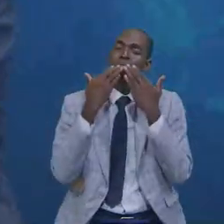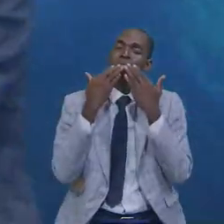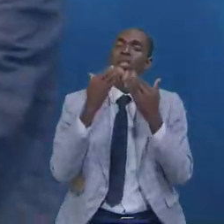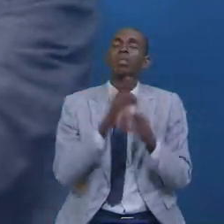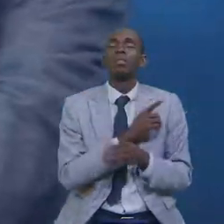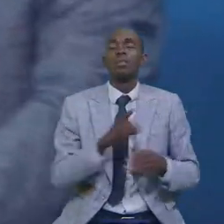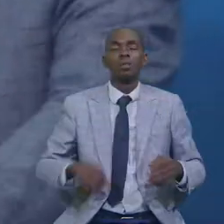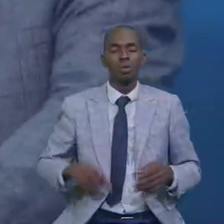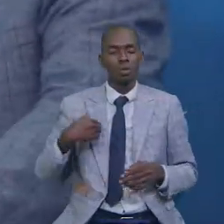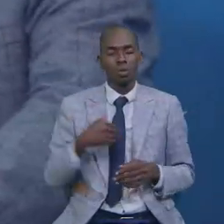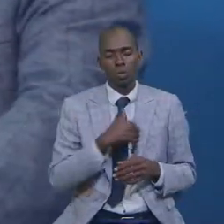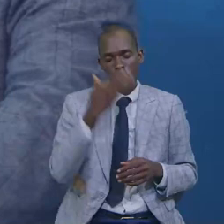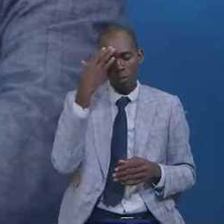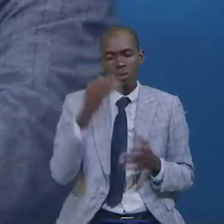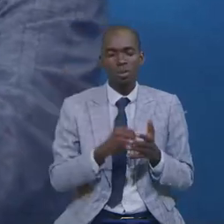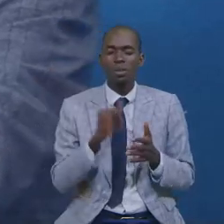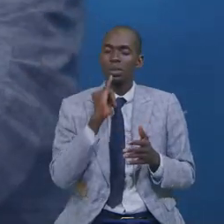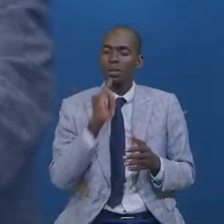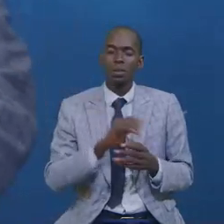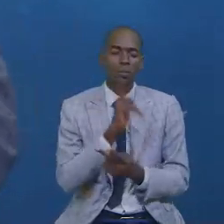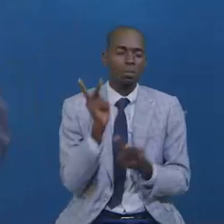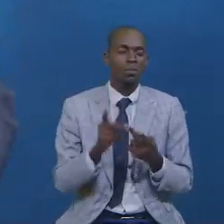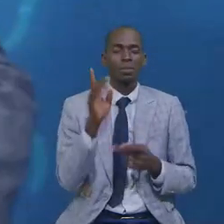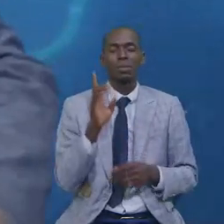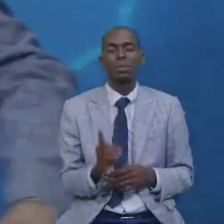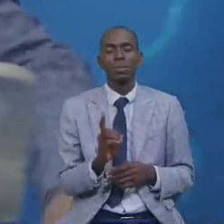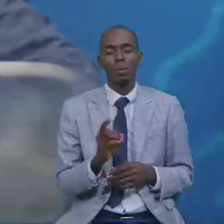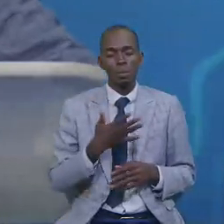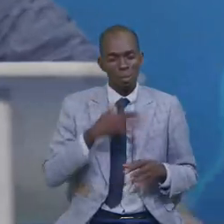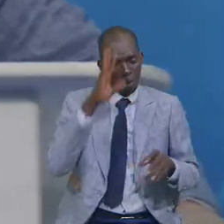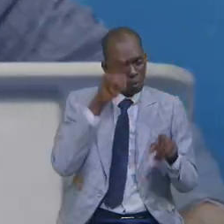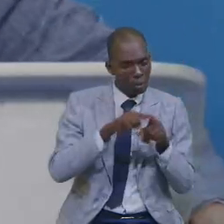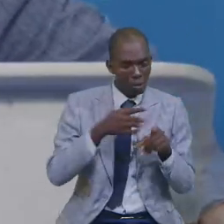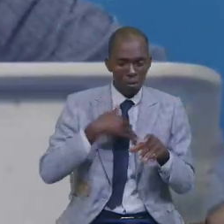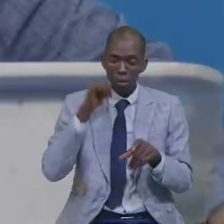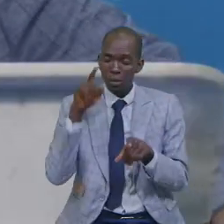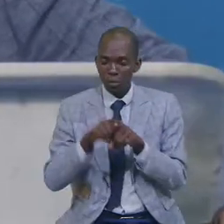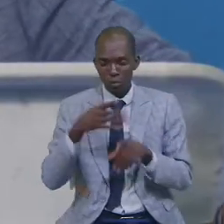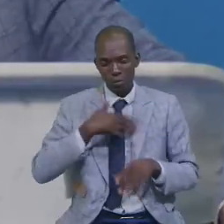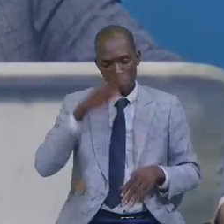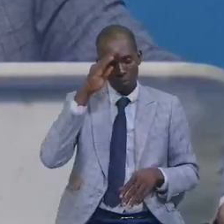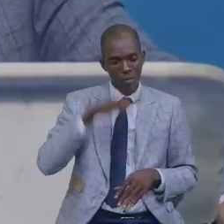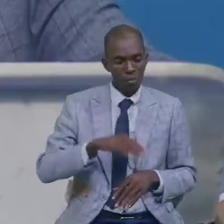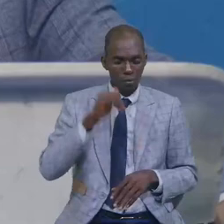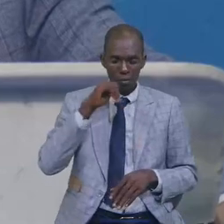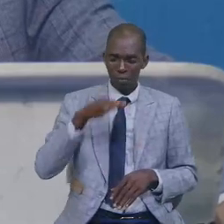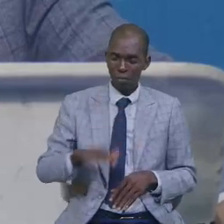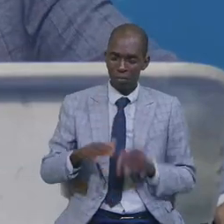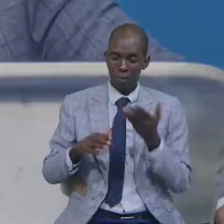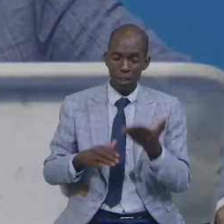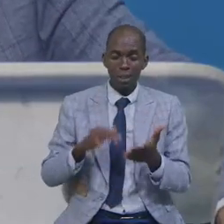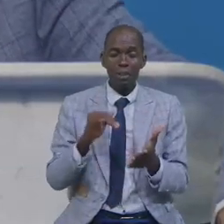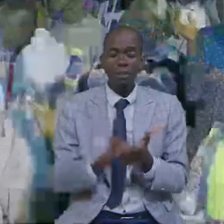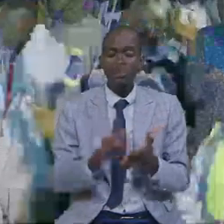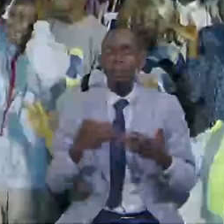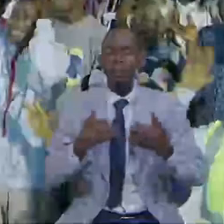merci Seigneur nous savons que c'est fait mon frère ma sœur mon garçon ma fille là-bas